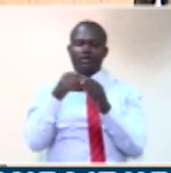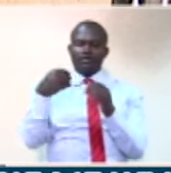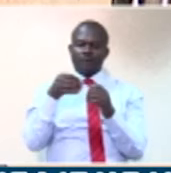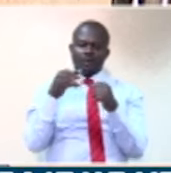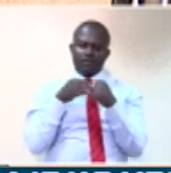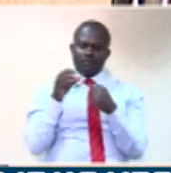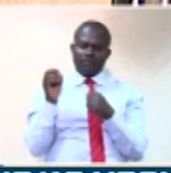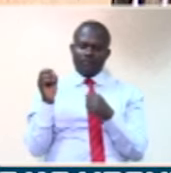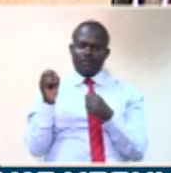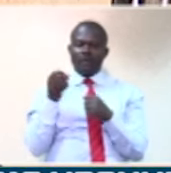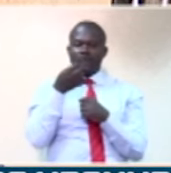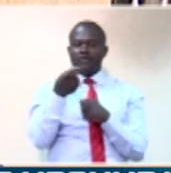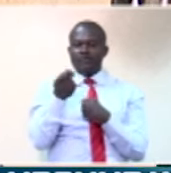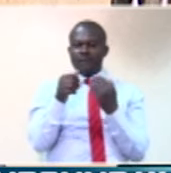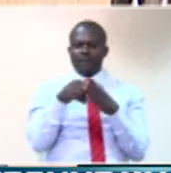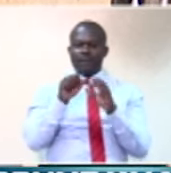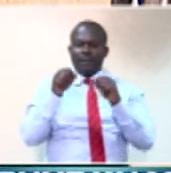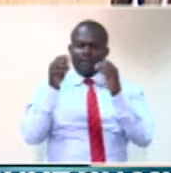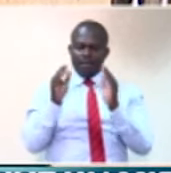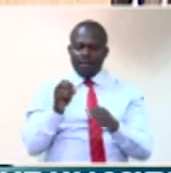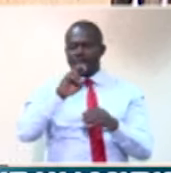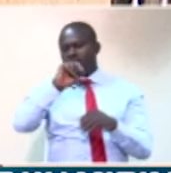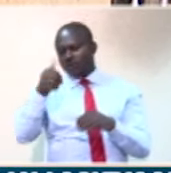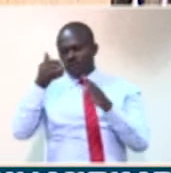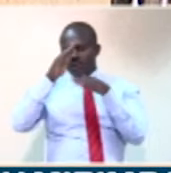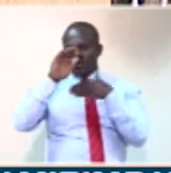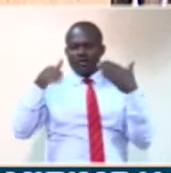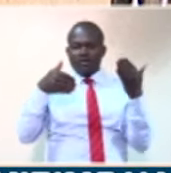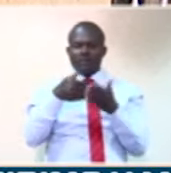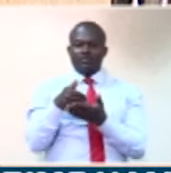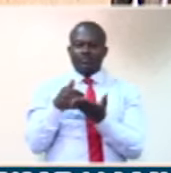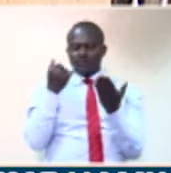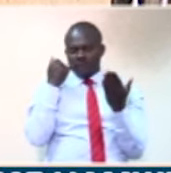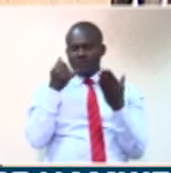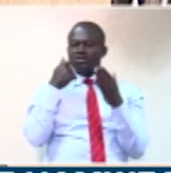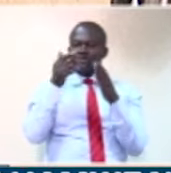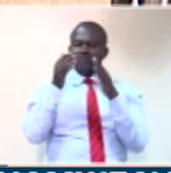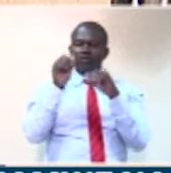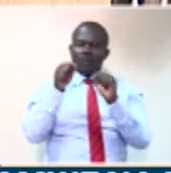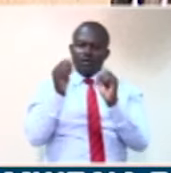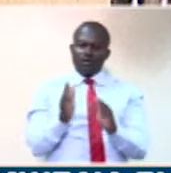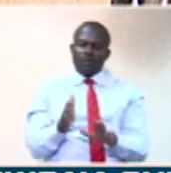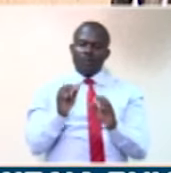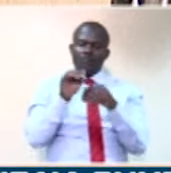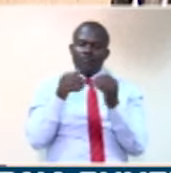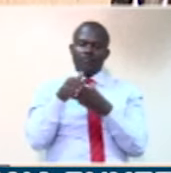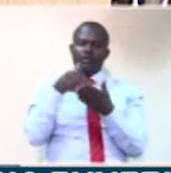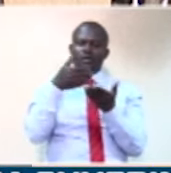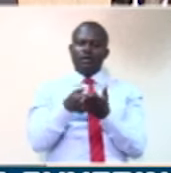800. Ayo niyo mafaranga umumotari cyangwa undi wese, kuko iyo tuvuze umumotari tuba tuvuze abamotari bagera